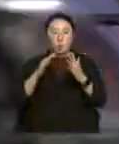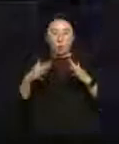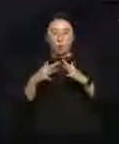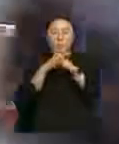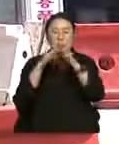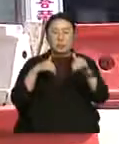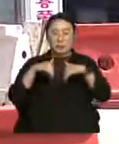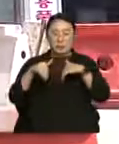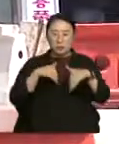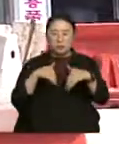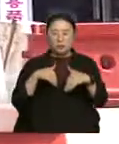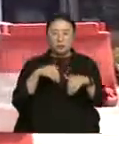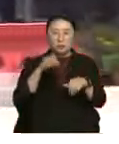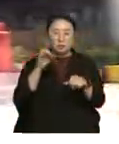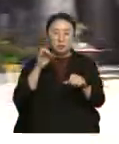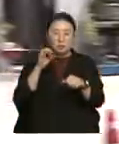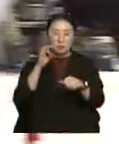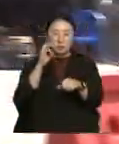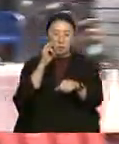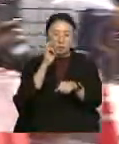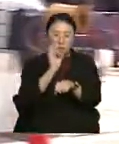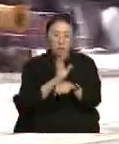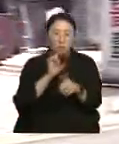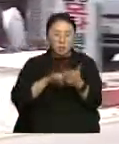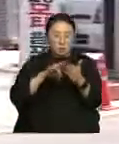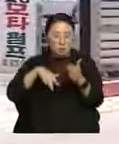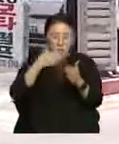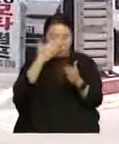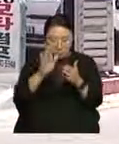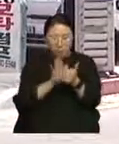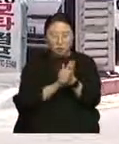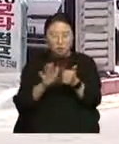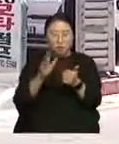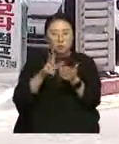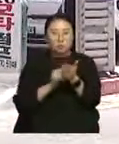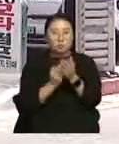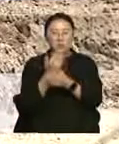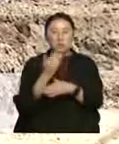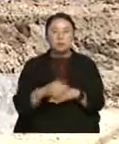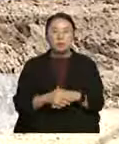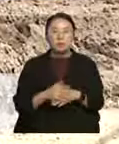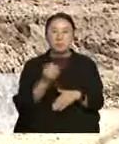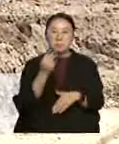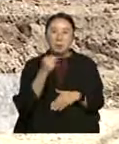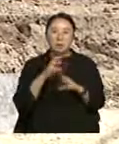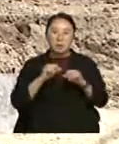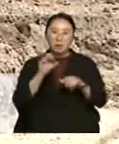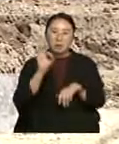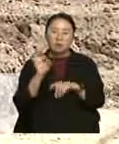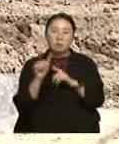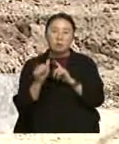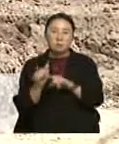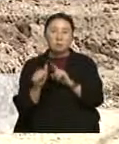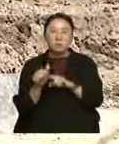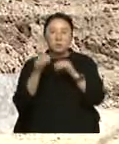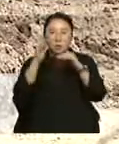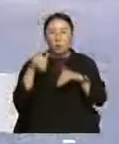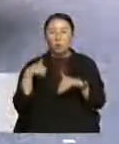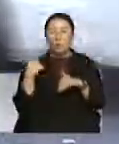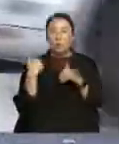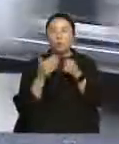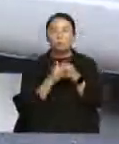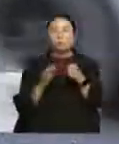이 거리에서 취득세 감면 혜택 기준을 놓고 논란이 일고 있습니다. 몇몇 토지 소유주들이 그 내용을